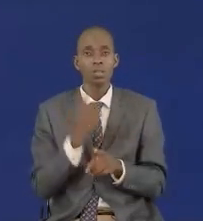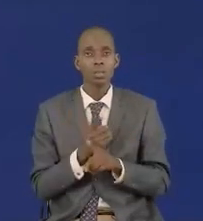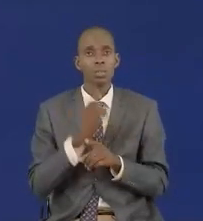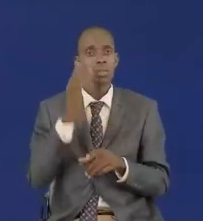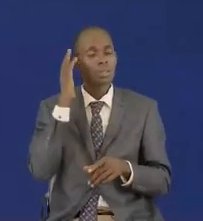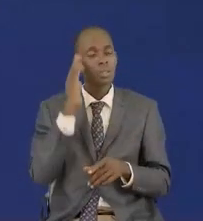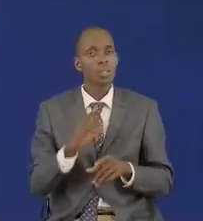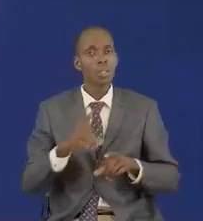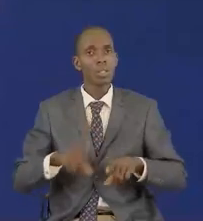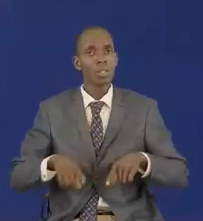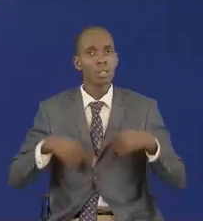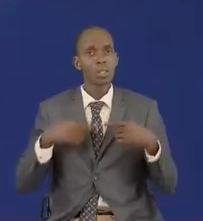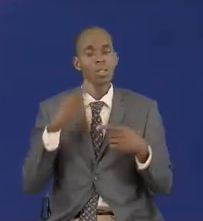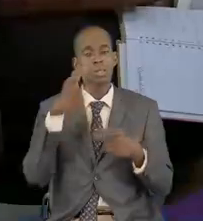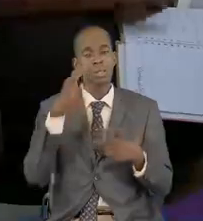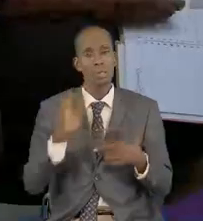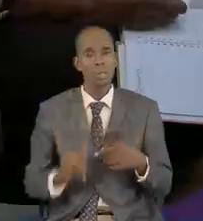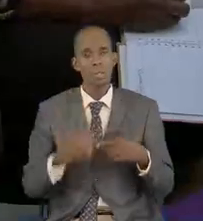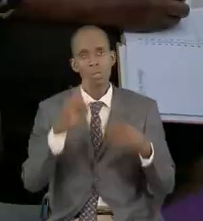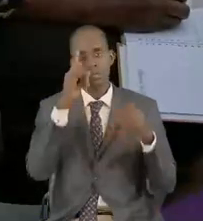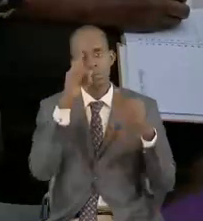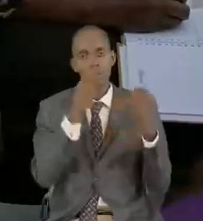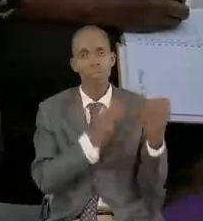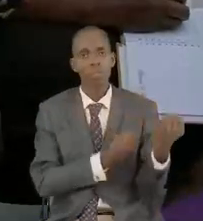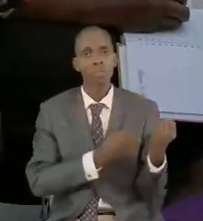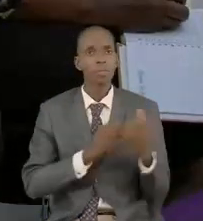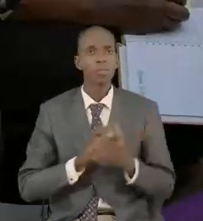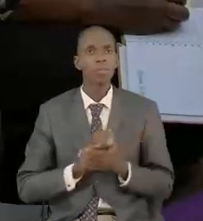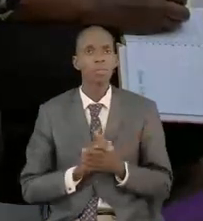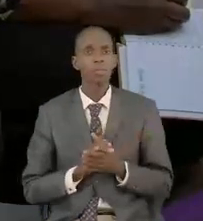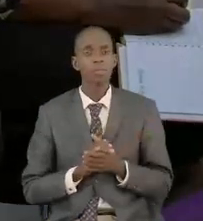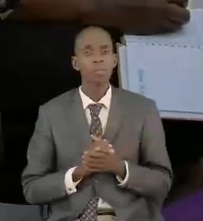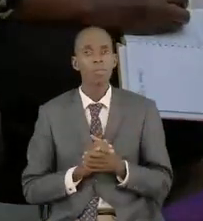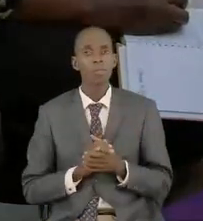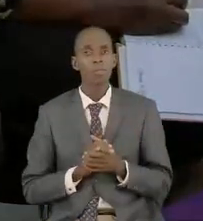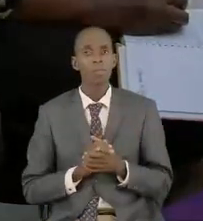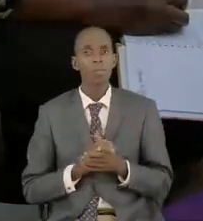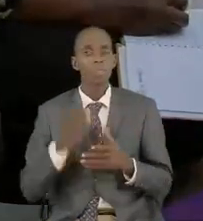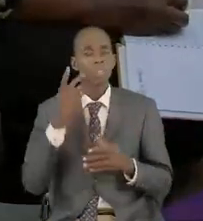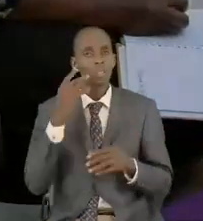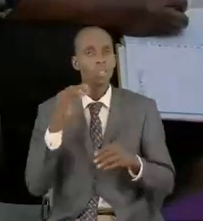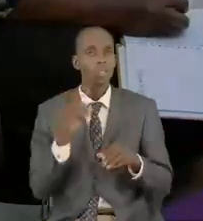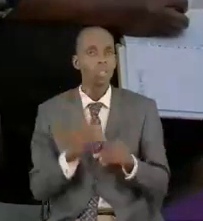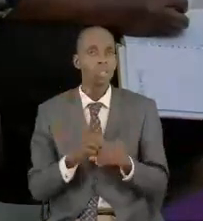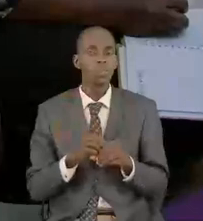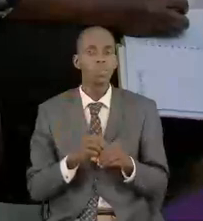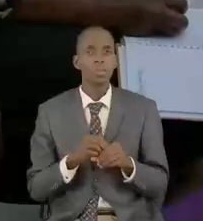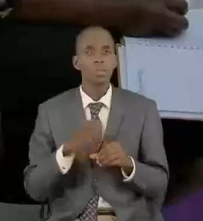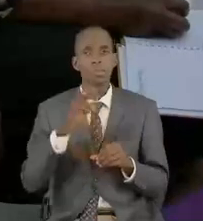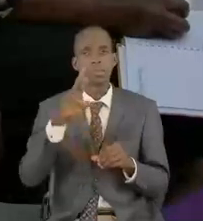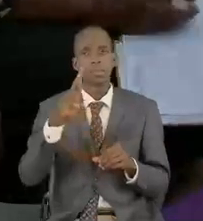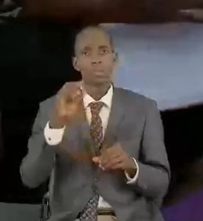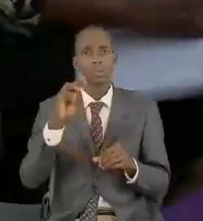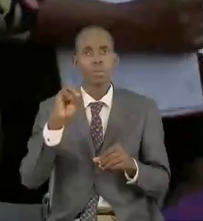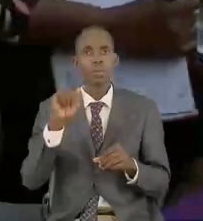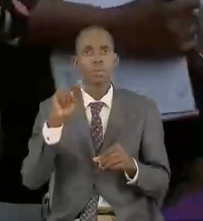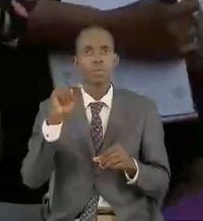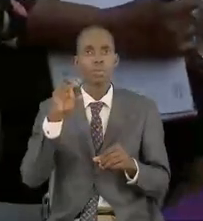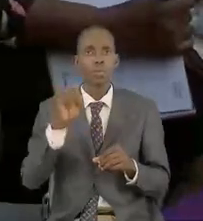le juste vivra par la foi romain 3 verset 9